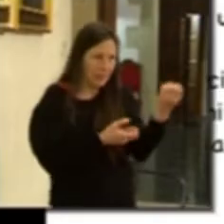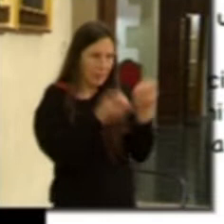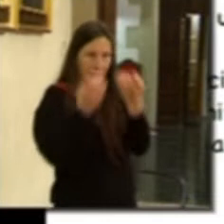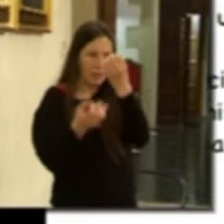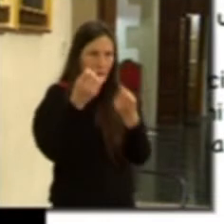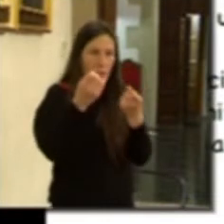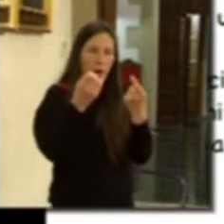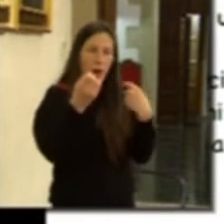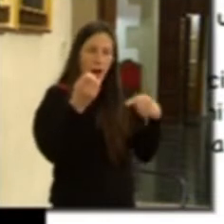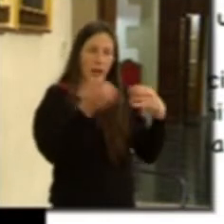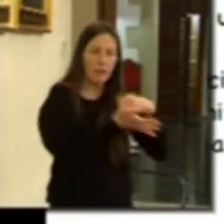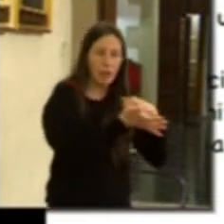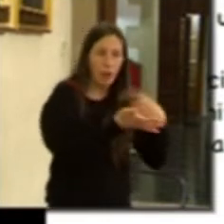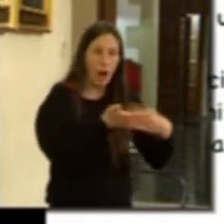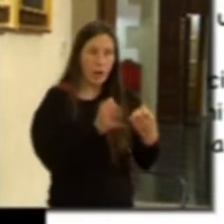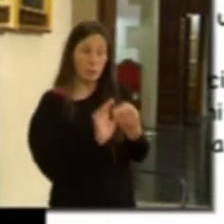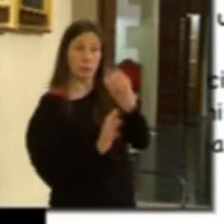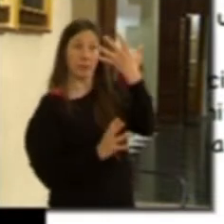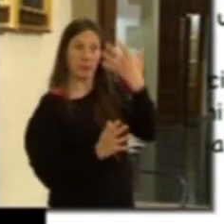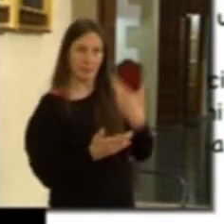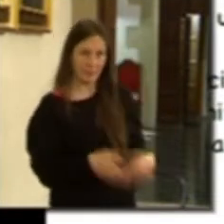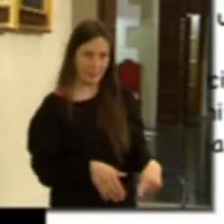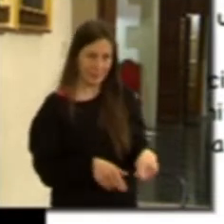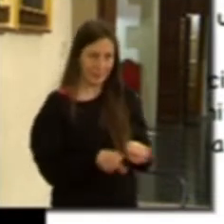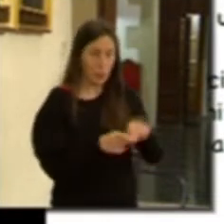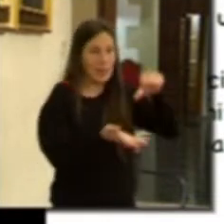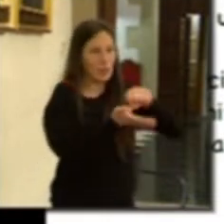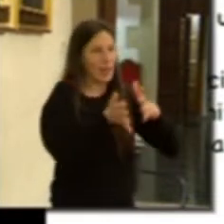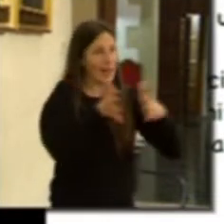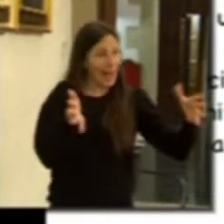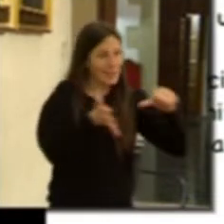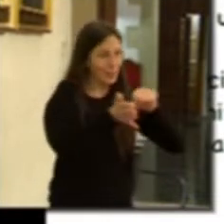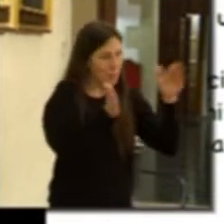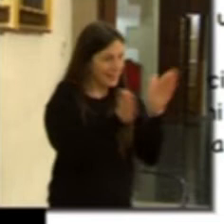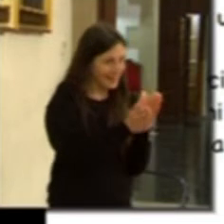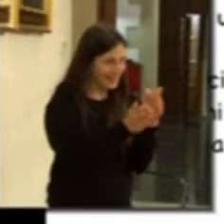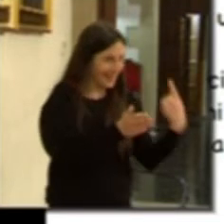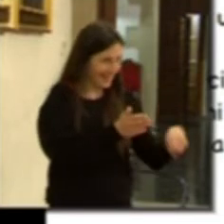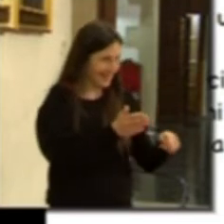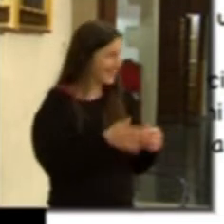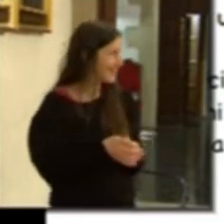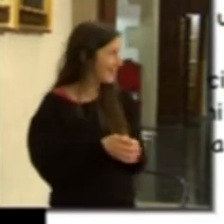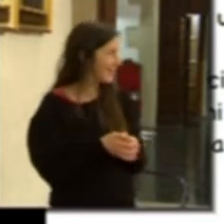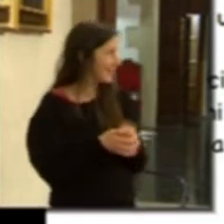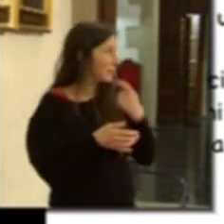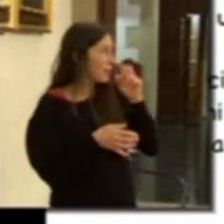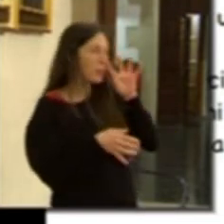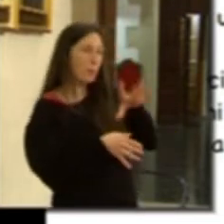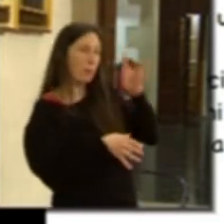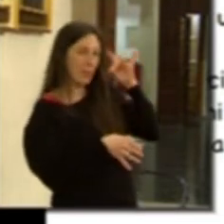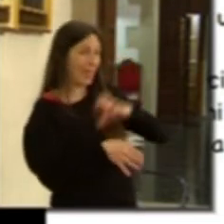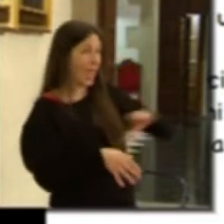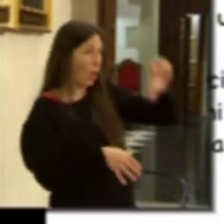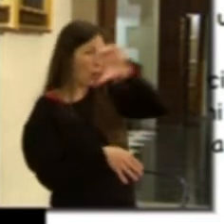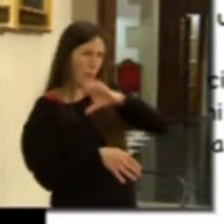diferents intensitats. N'hi ha que brillen molt, ciutats molt grans, n'hi ha que no tant, i n'hi ha de més petites. Però el teixit urbà europeu està molt